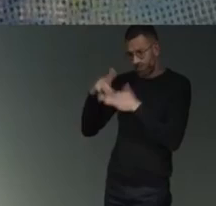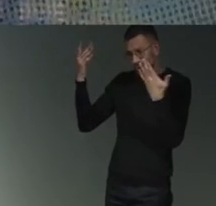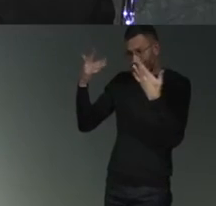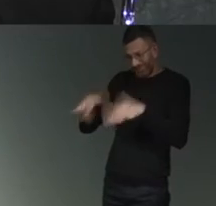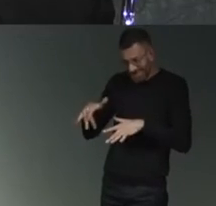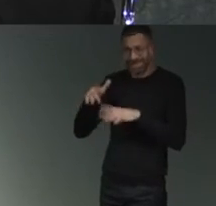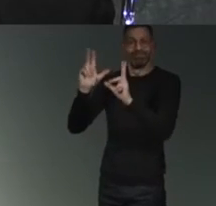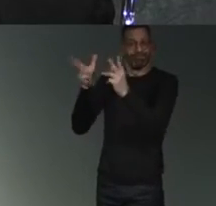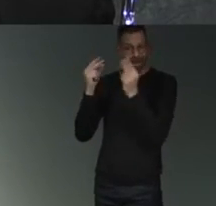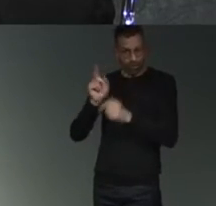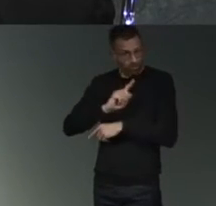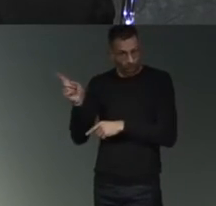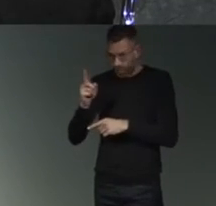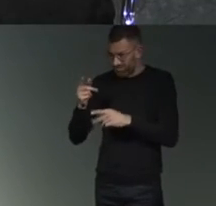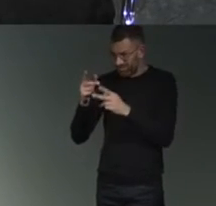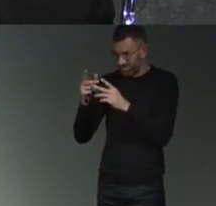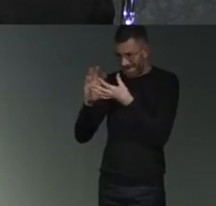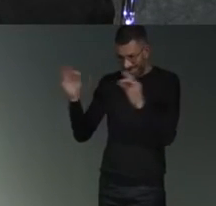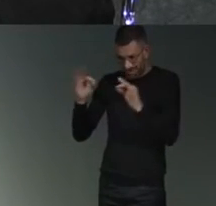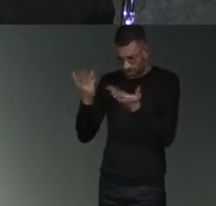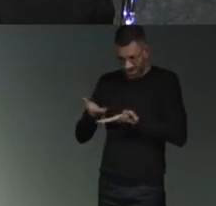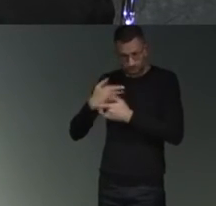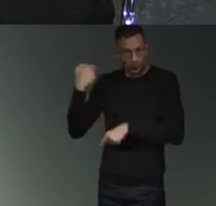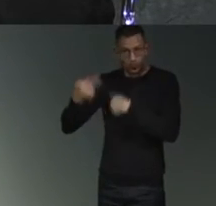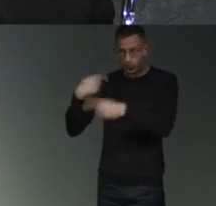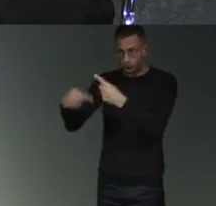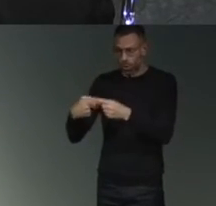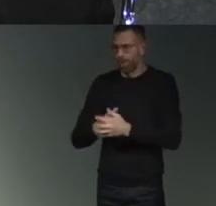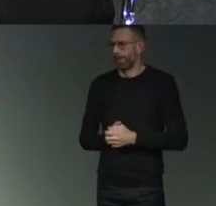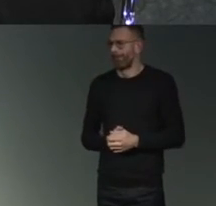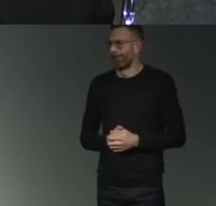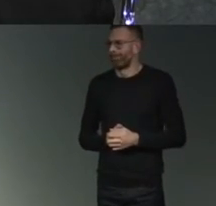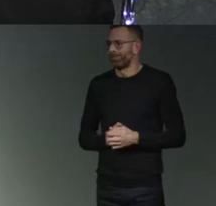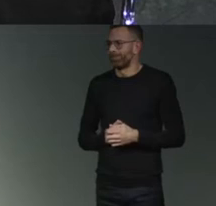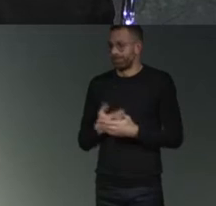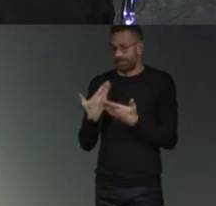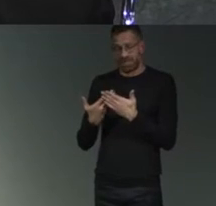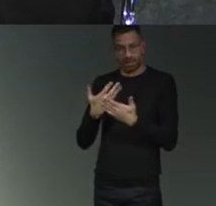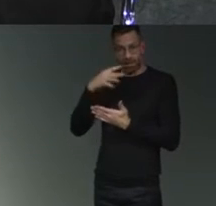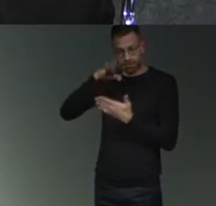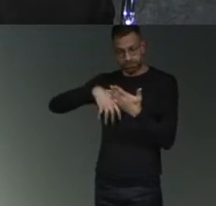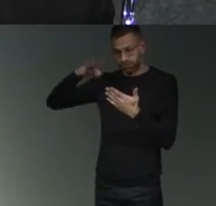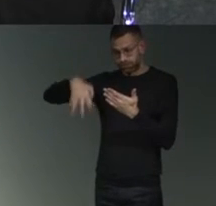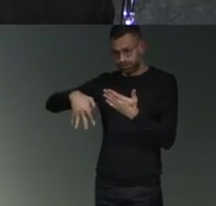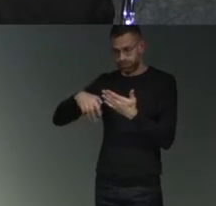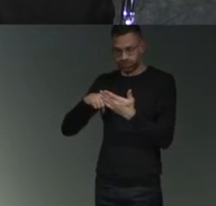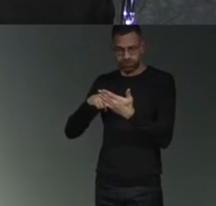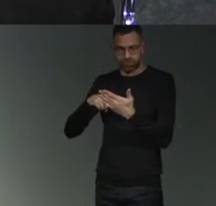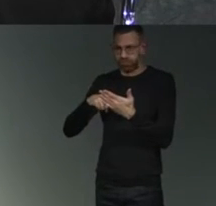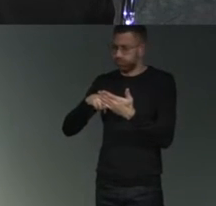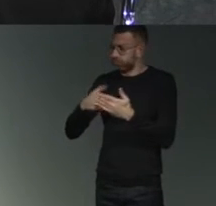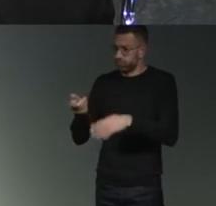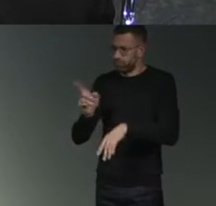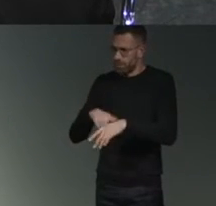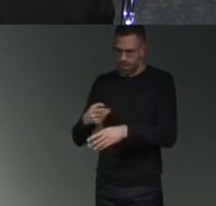rétrospectivement. Elle était vraiment en train de la vivre. Et ces 2 pages m'ont immédiatement